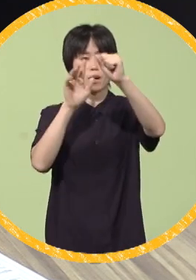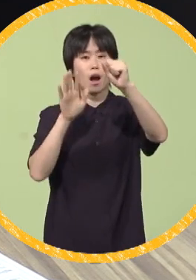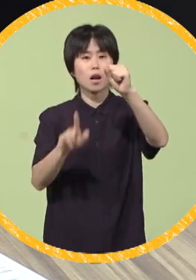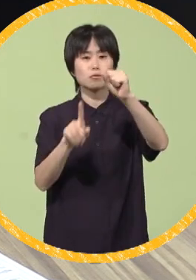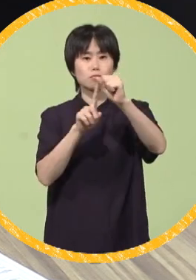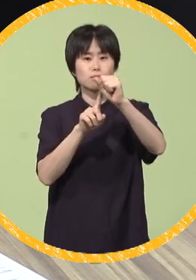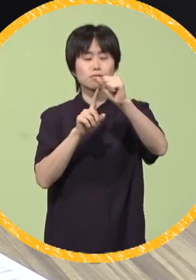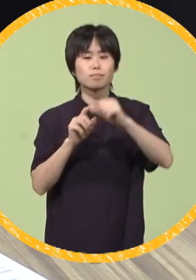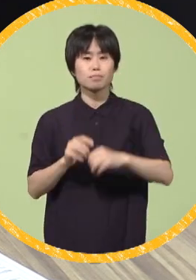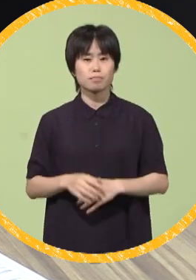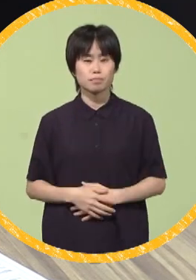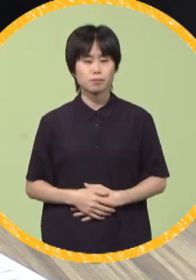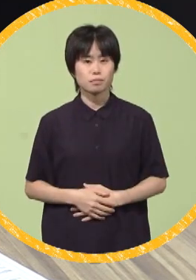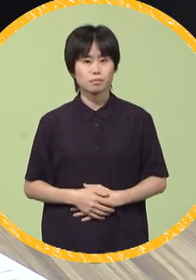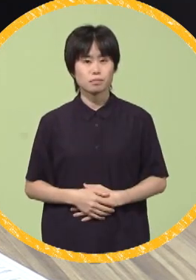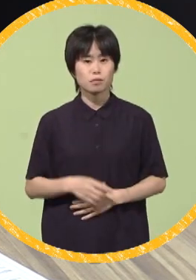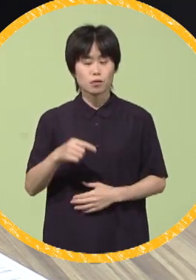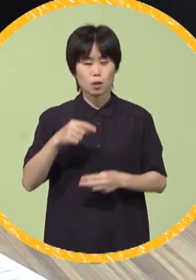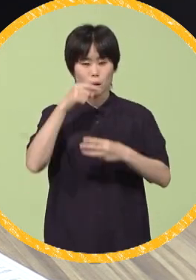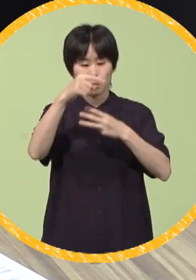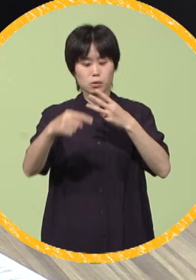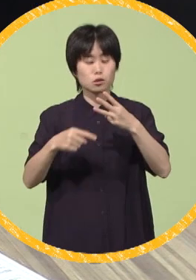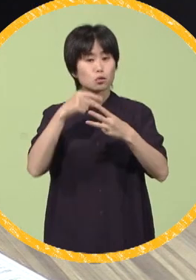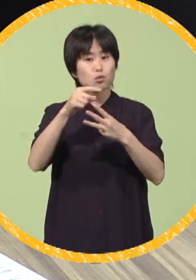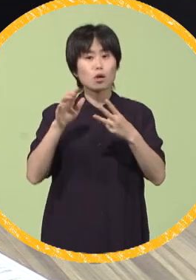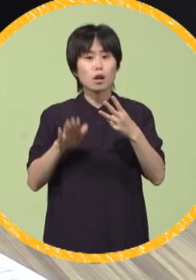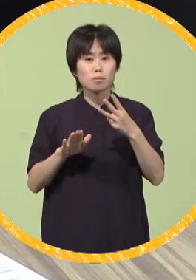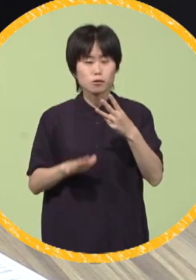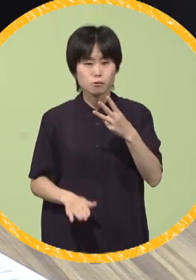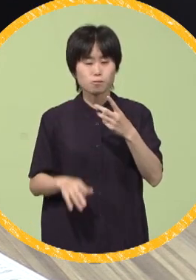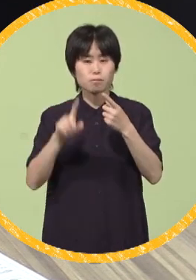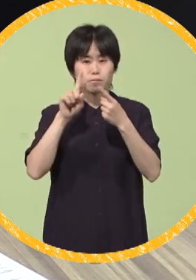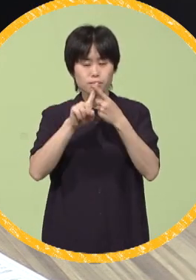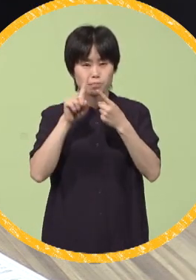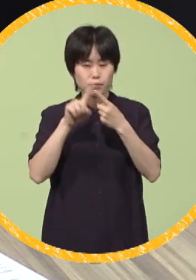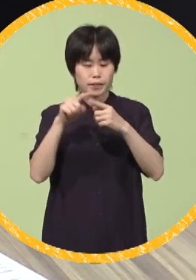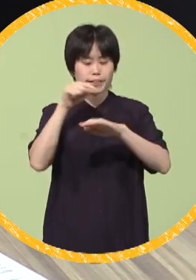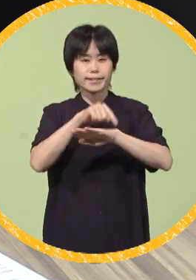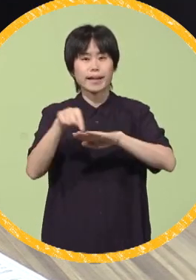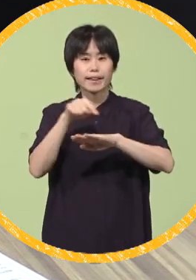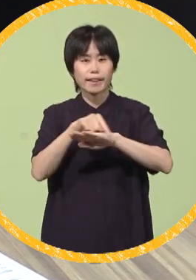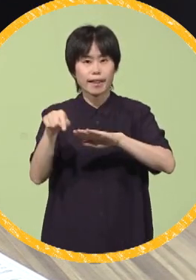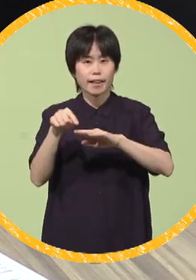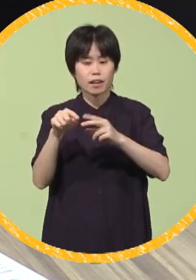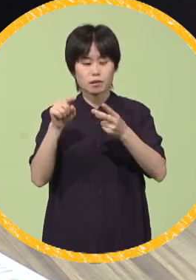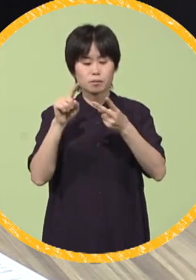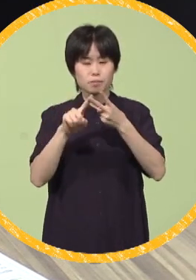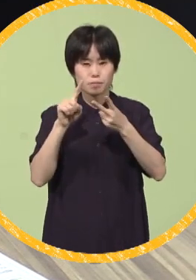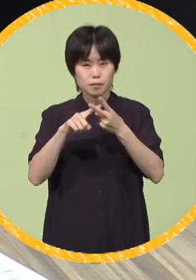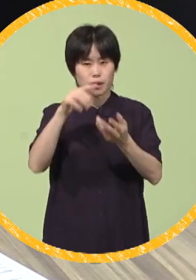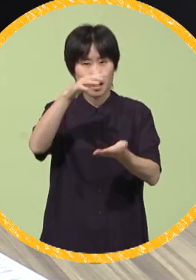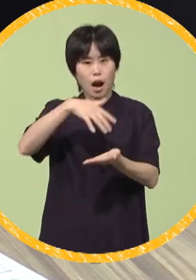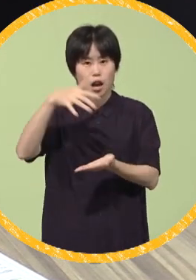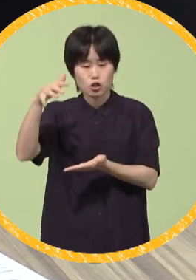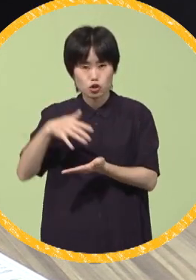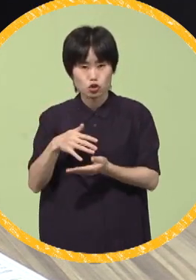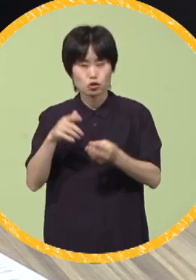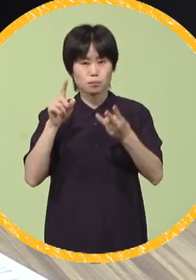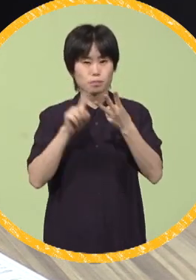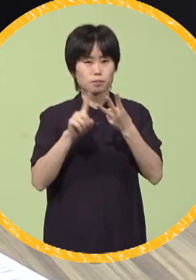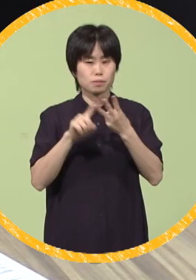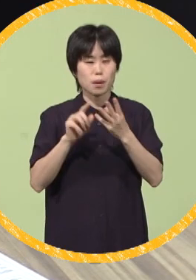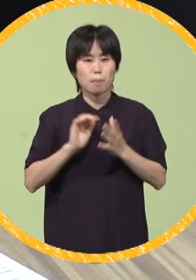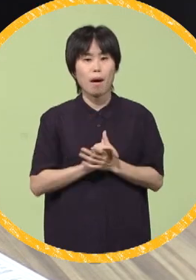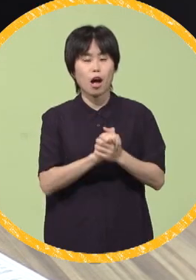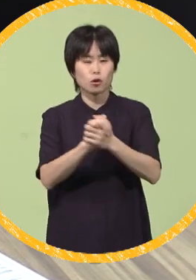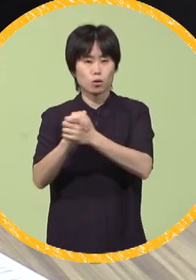ておりまして、その中に3つの柱があります。で、1つが、設計、1つが、回収で、もう1つが、パート